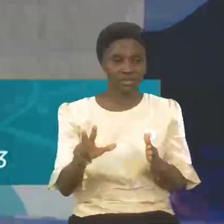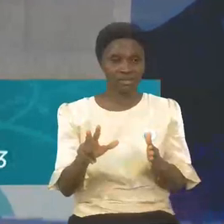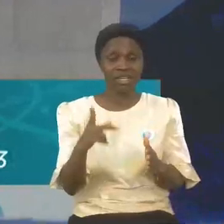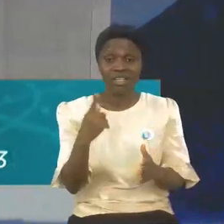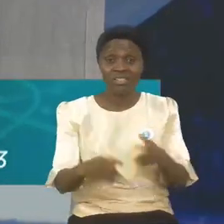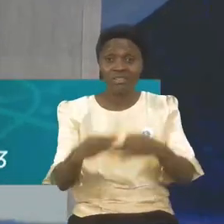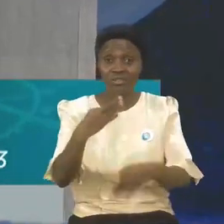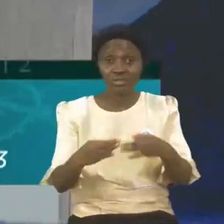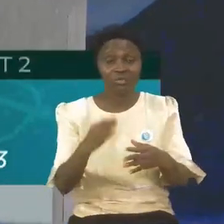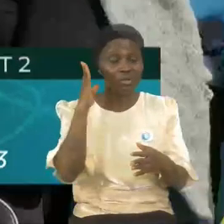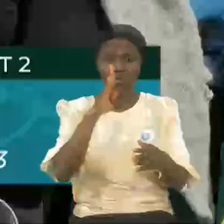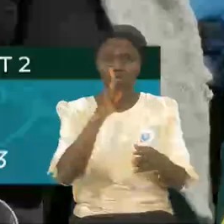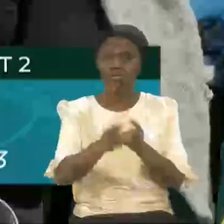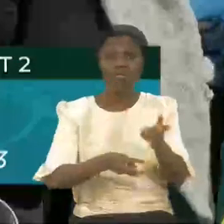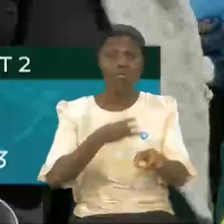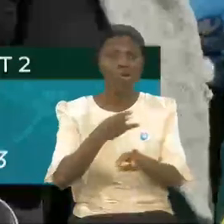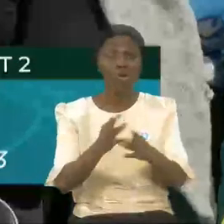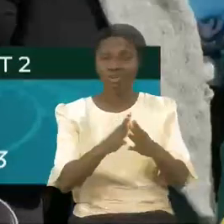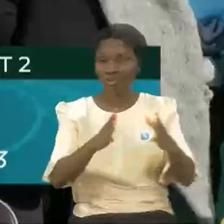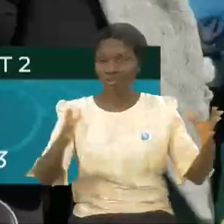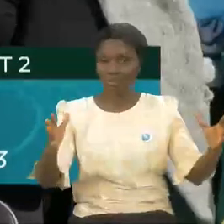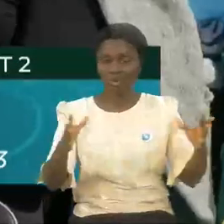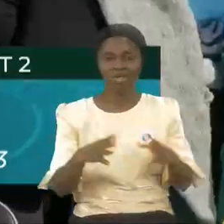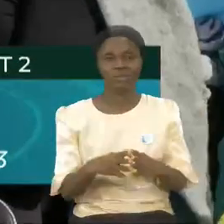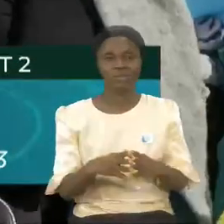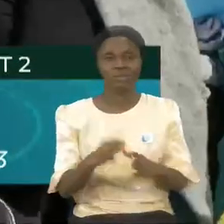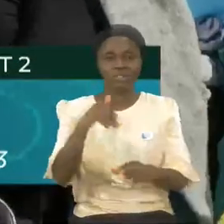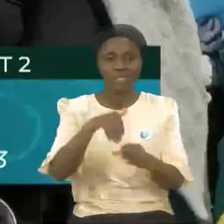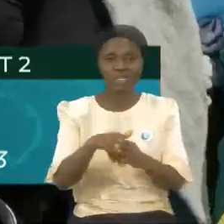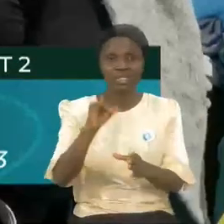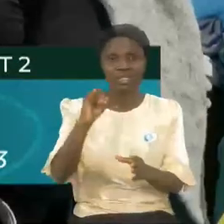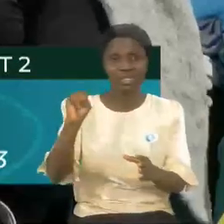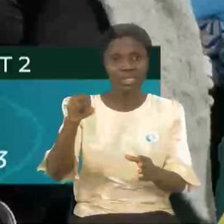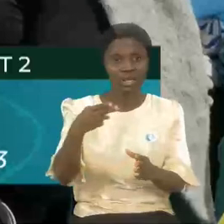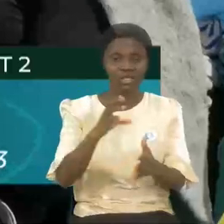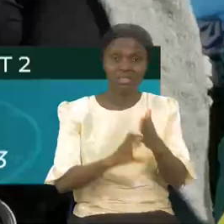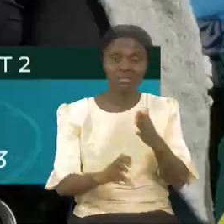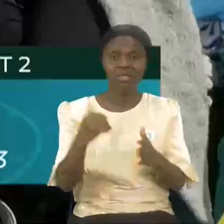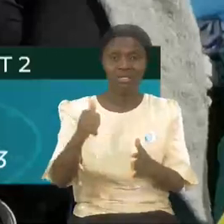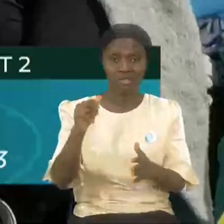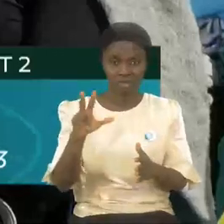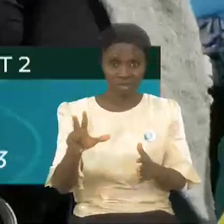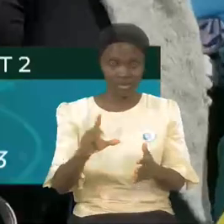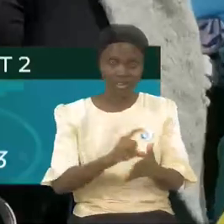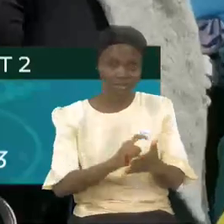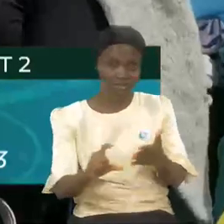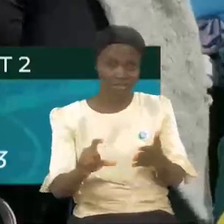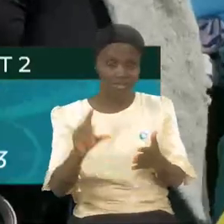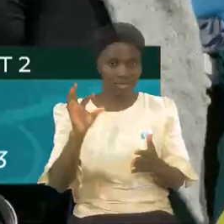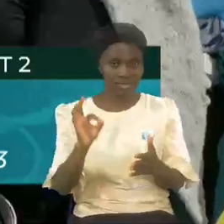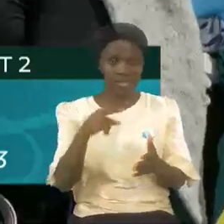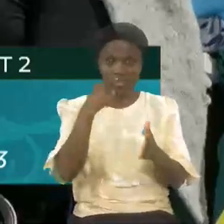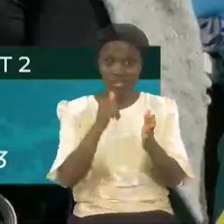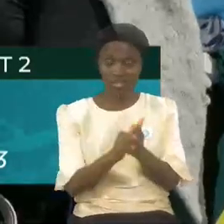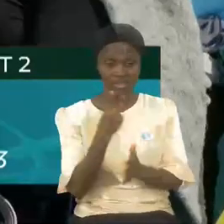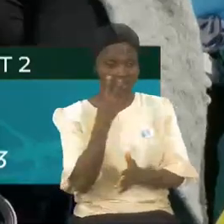jugement sera au niveau mondial et ça aille 13 verset 9